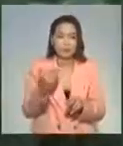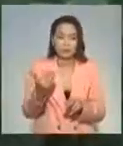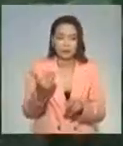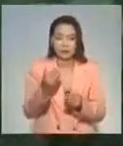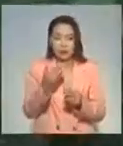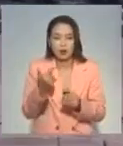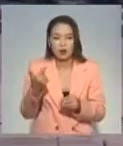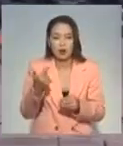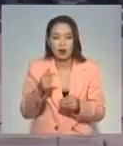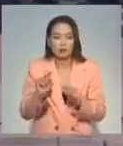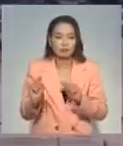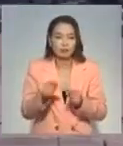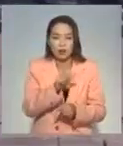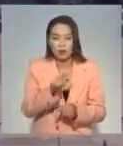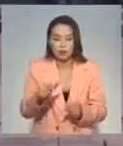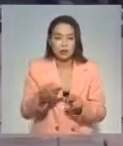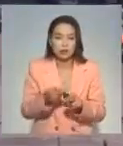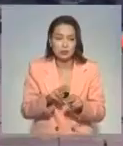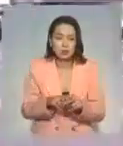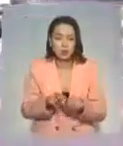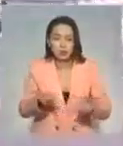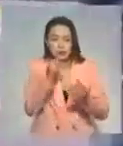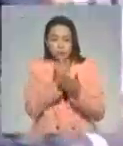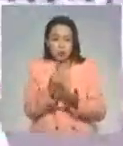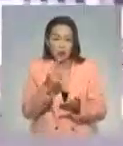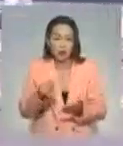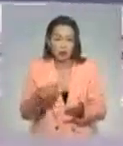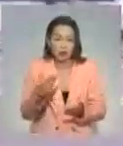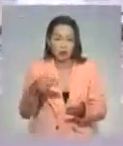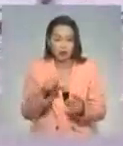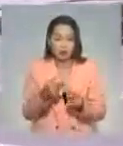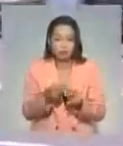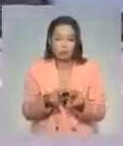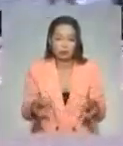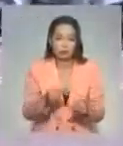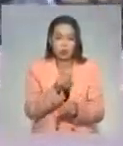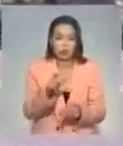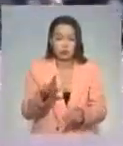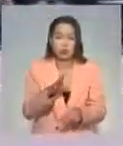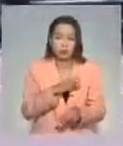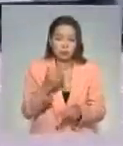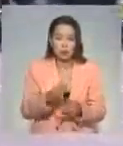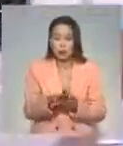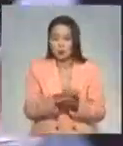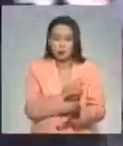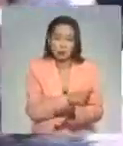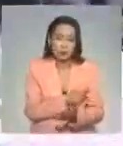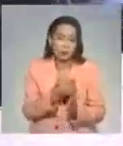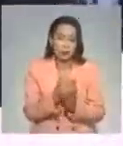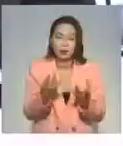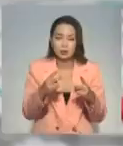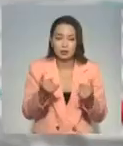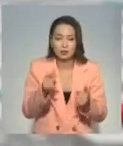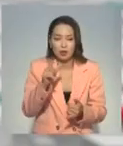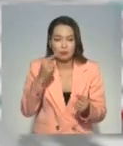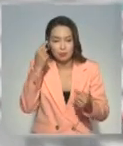Кепілге алынғандар 1.5 сағаттың ішінде құтқарылды. Оларға ешқандай медициналық көмек қажет болған жоқ. Қазір адамды кепілге алу бабы бойынша тергеу жүріп